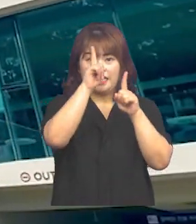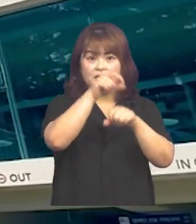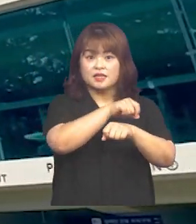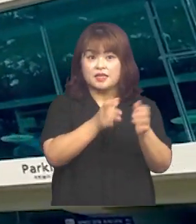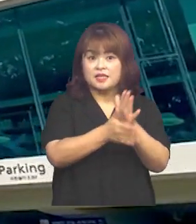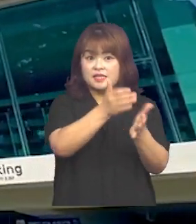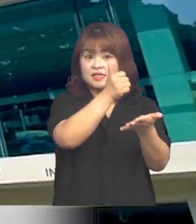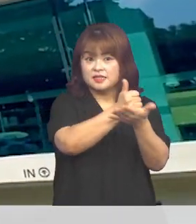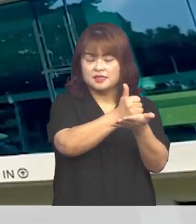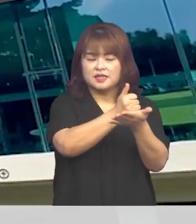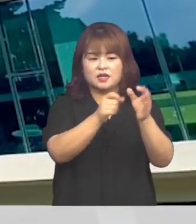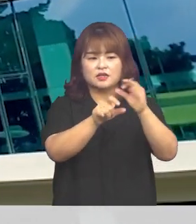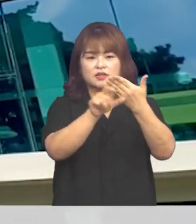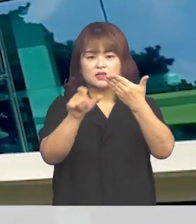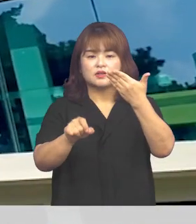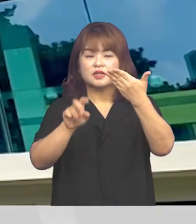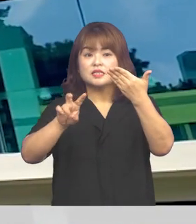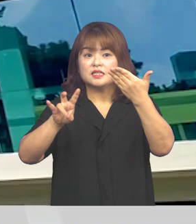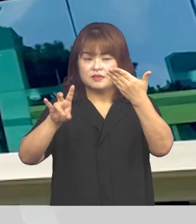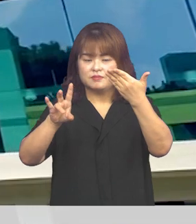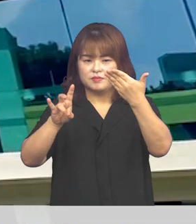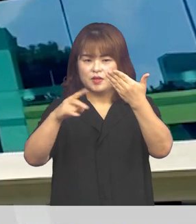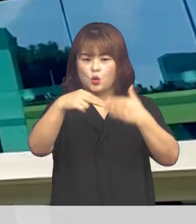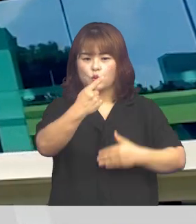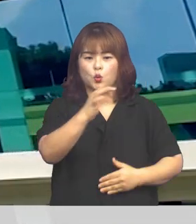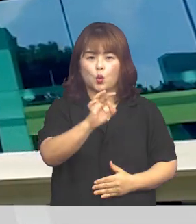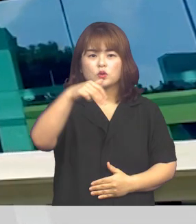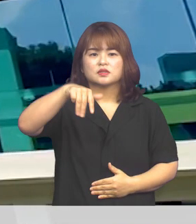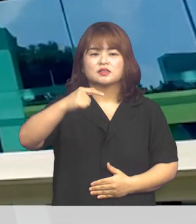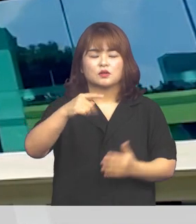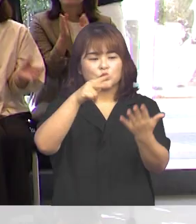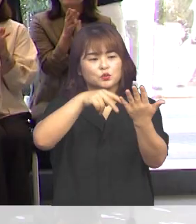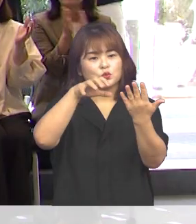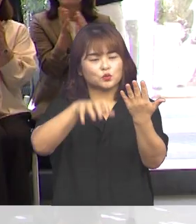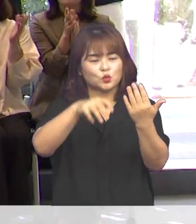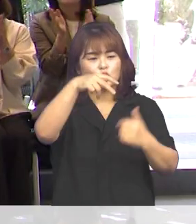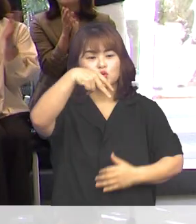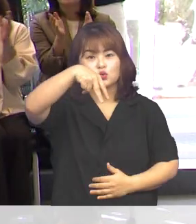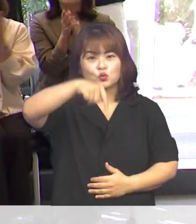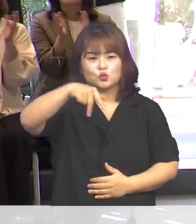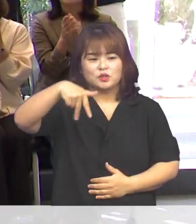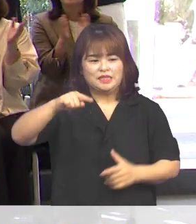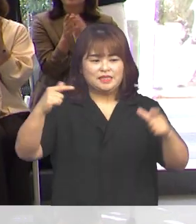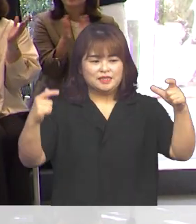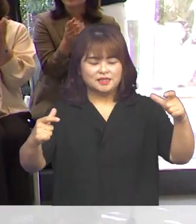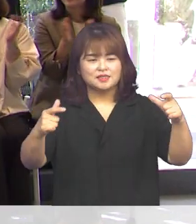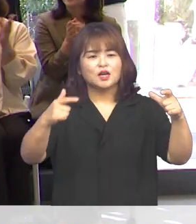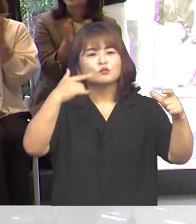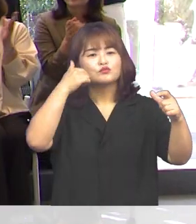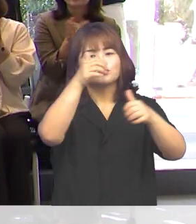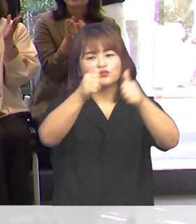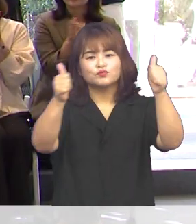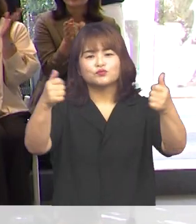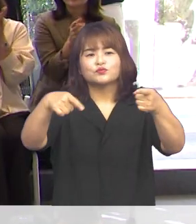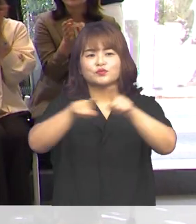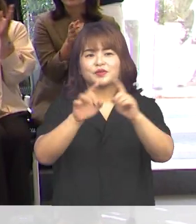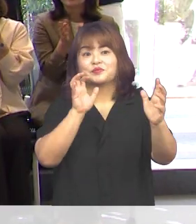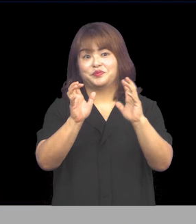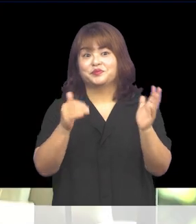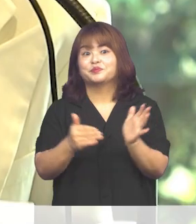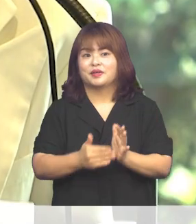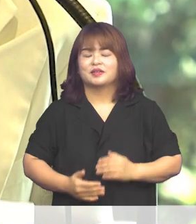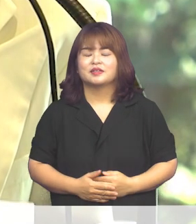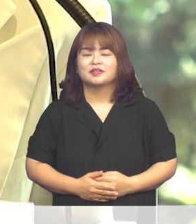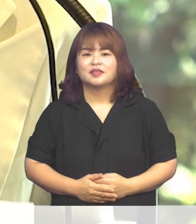이상일 용인특례시장은 24일 수지고 동천도서관에서 수지지역 초등학교 학부모 대표들과 간담회를